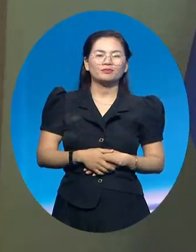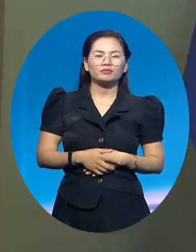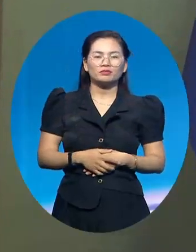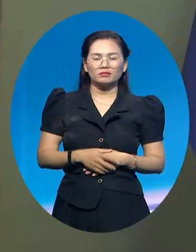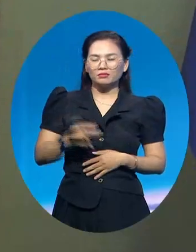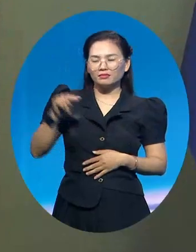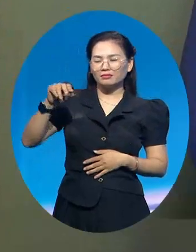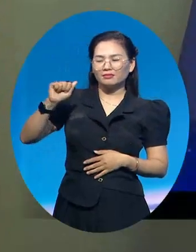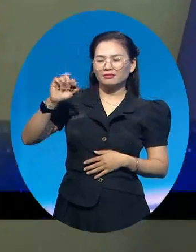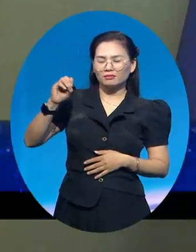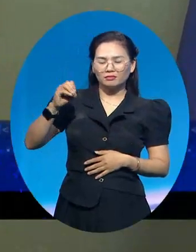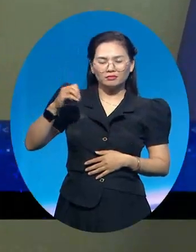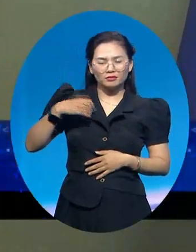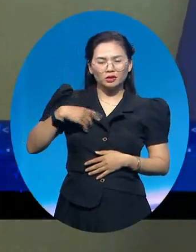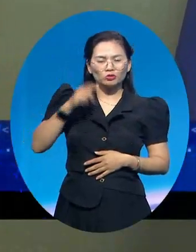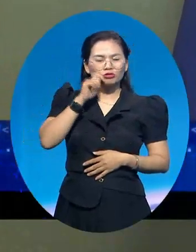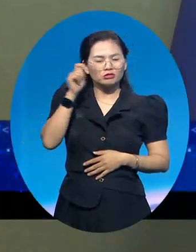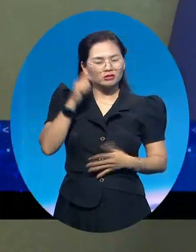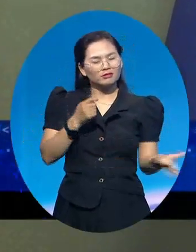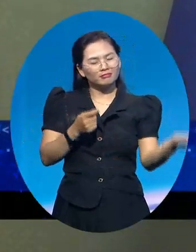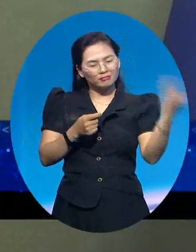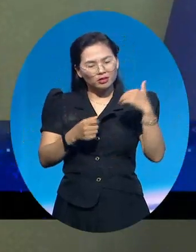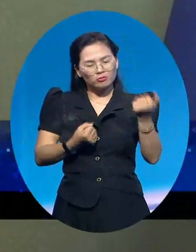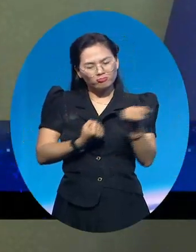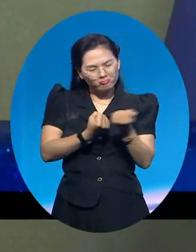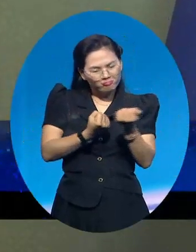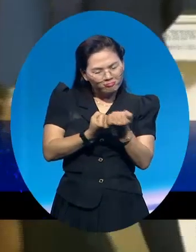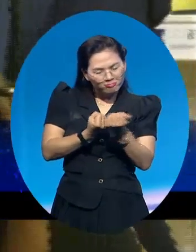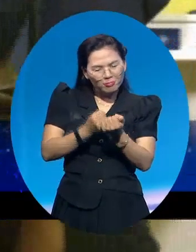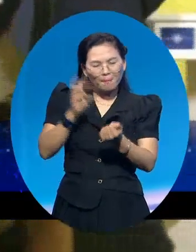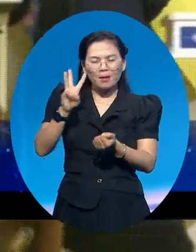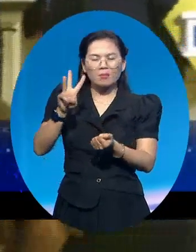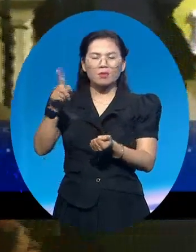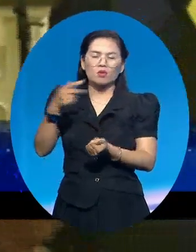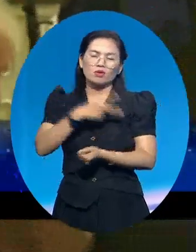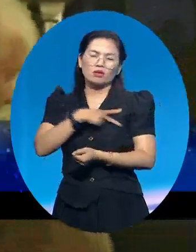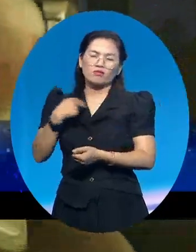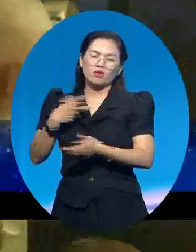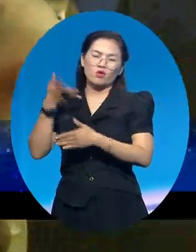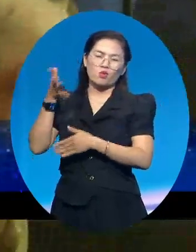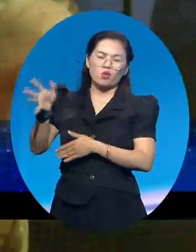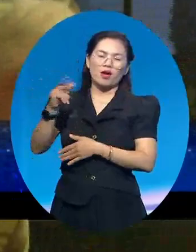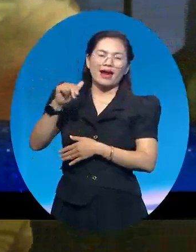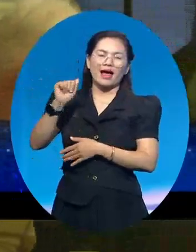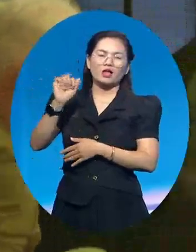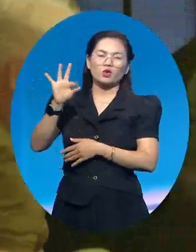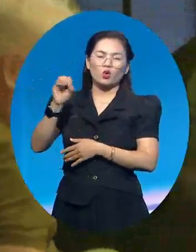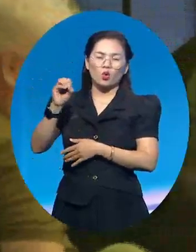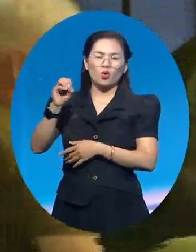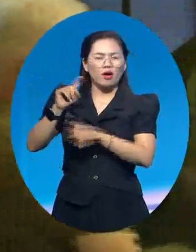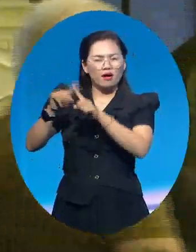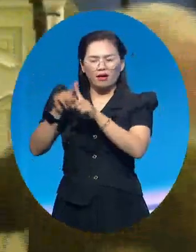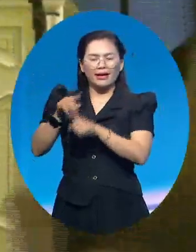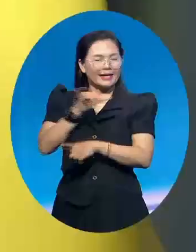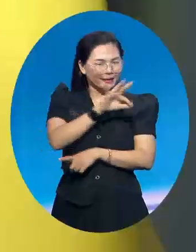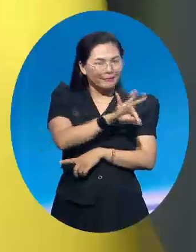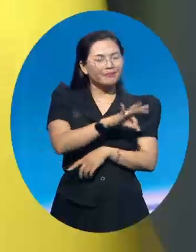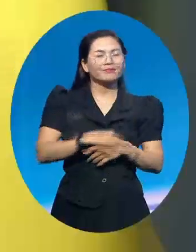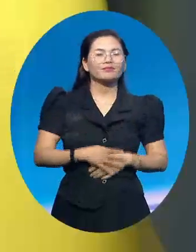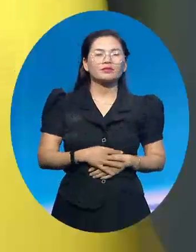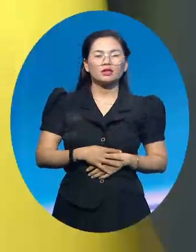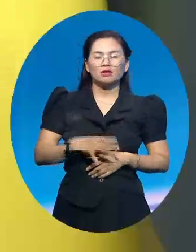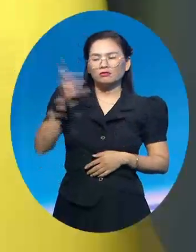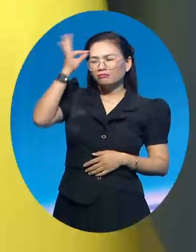Quan chức NATO cho biết Ukraine có sự hậu thuẫn mạnh mẽ từ 31 thành viên Liên minh quân sự và nhiều đối tác. Về phương mình, Tổng